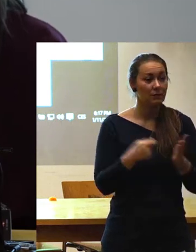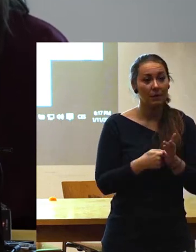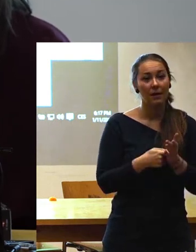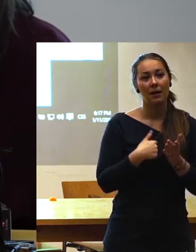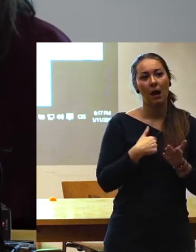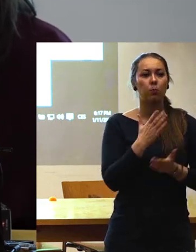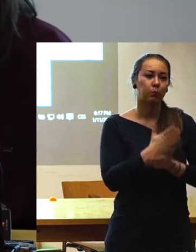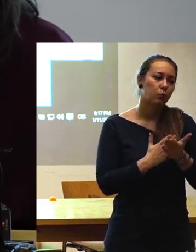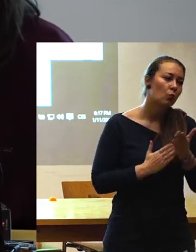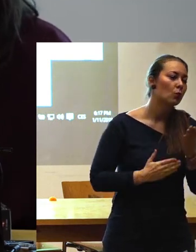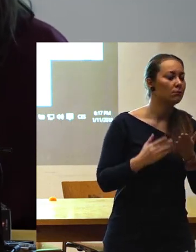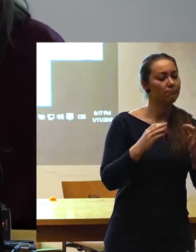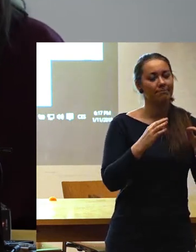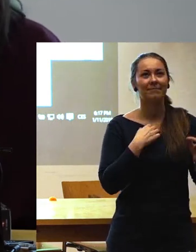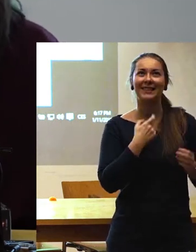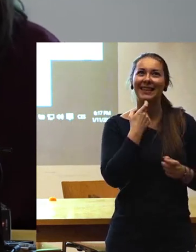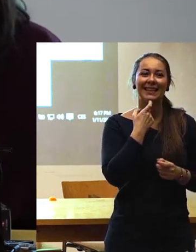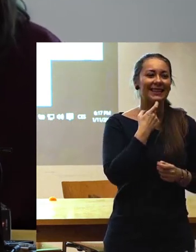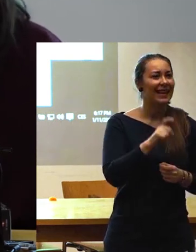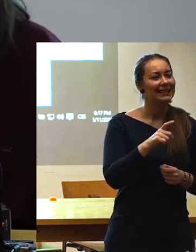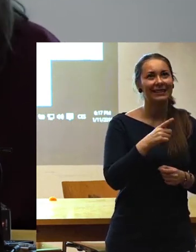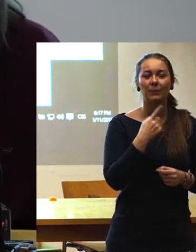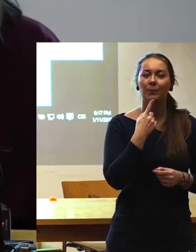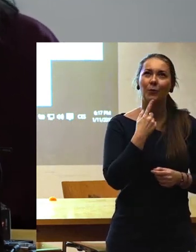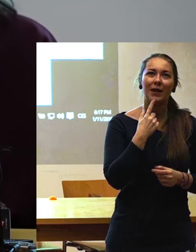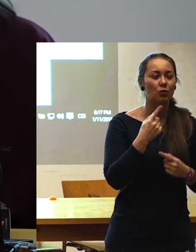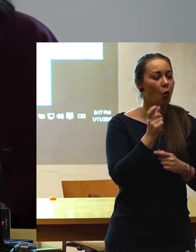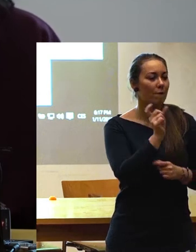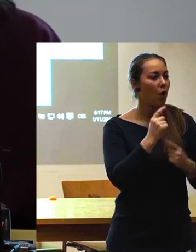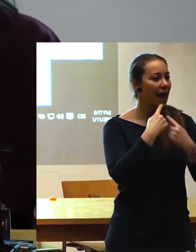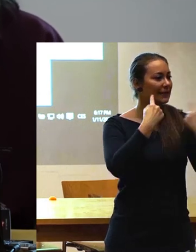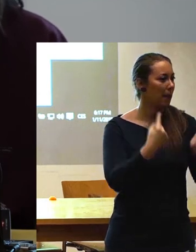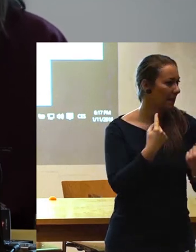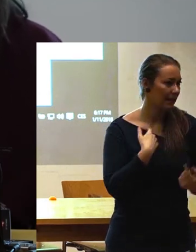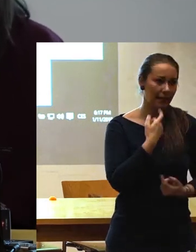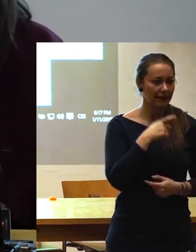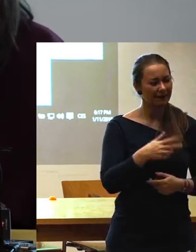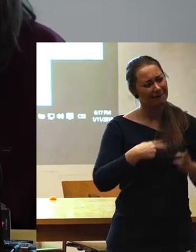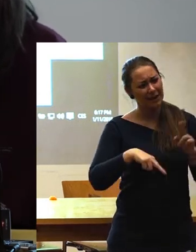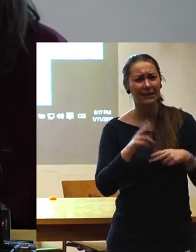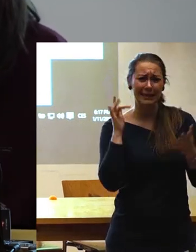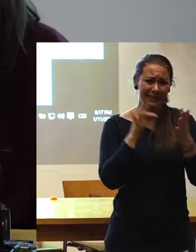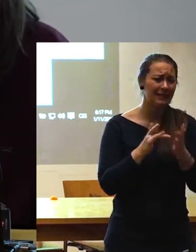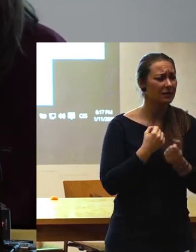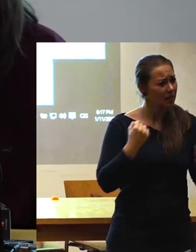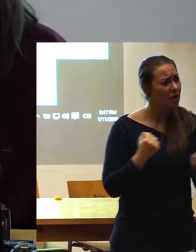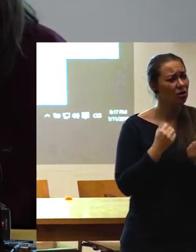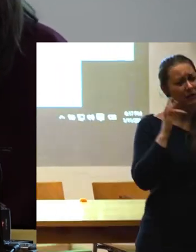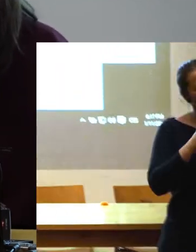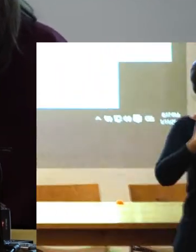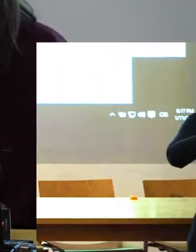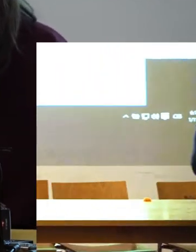částečně věnovat, nebo já nechci používat to slovo experimentovat, chceme vytvářet nějaký aspoň částečně inkluzivní program,